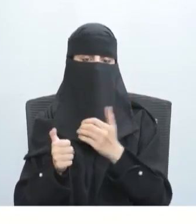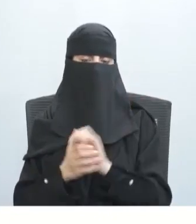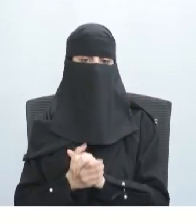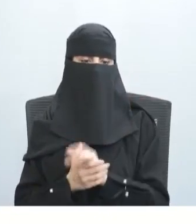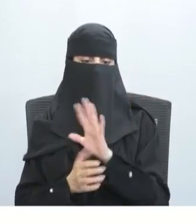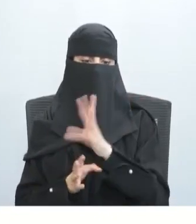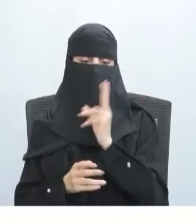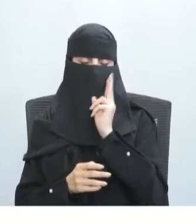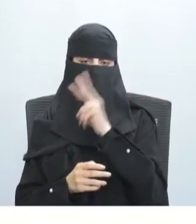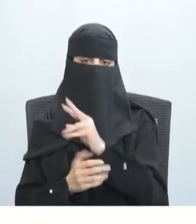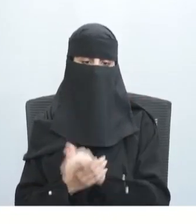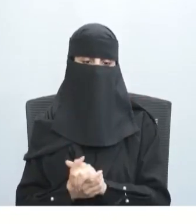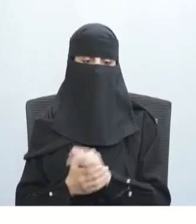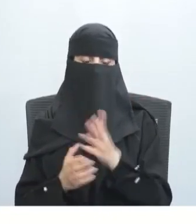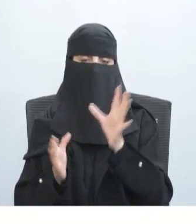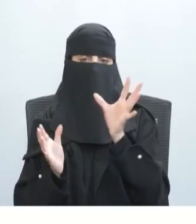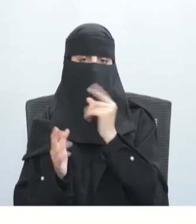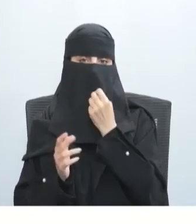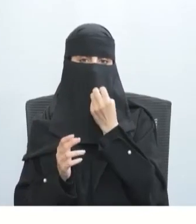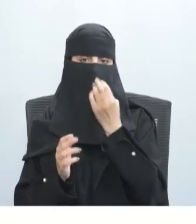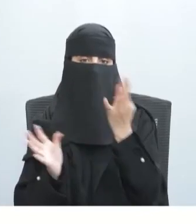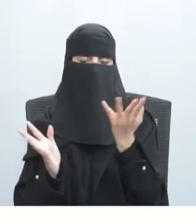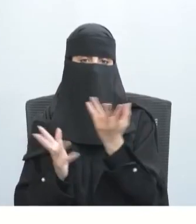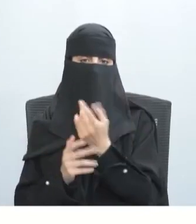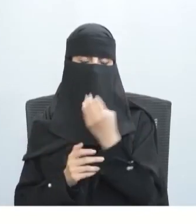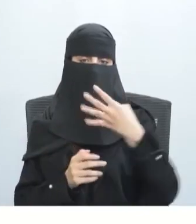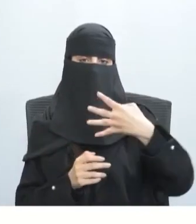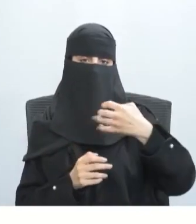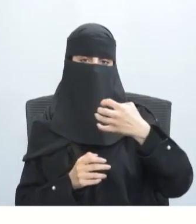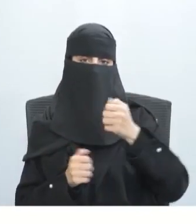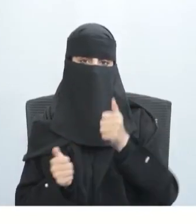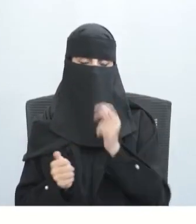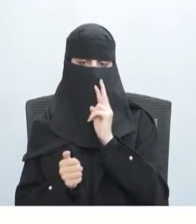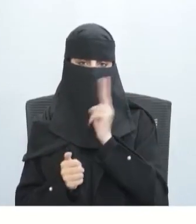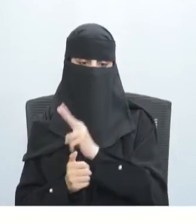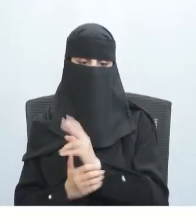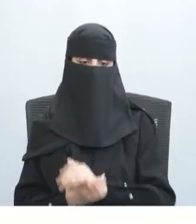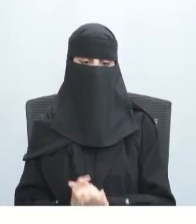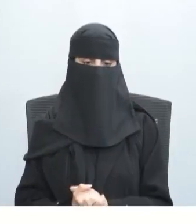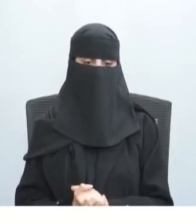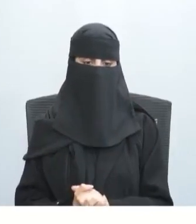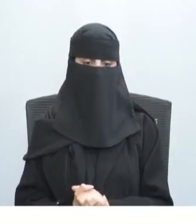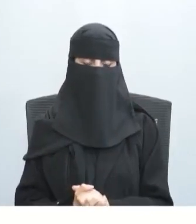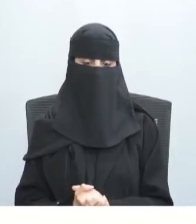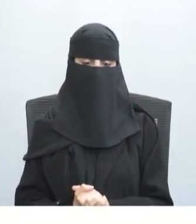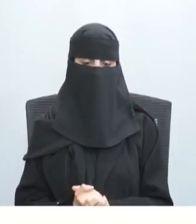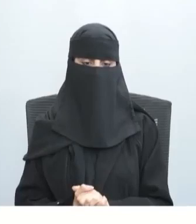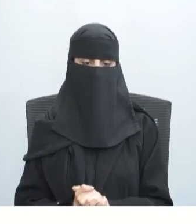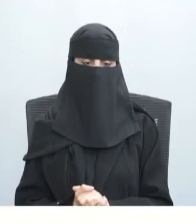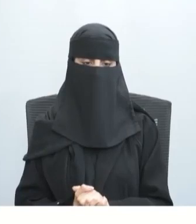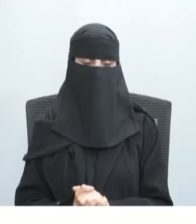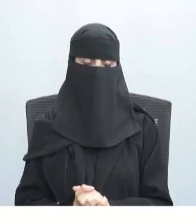في عمر ال 65 سنه اذا لدينا استثمار لمده 25 اذا 65 سنه ناقص